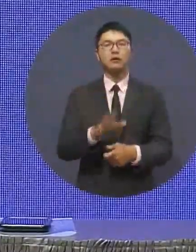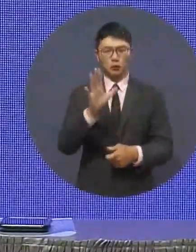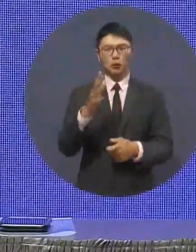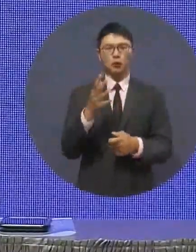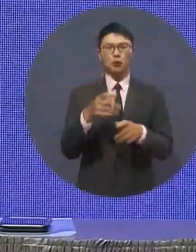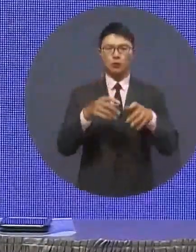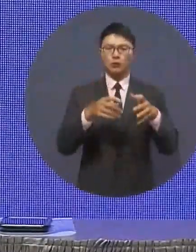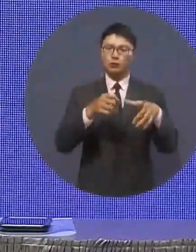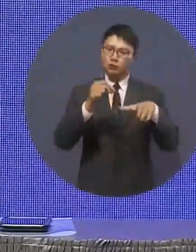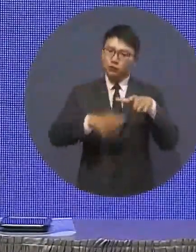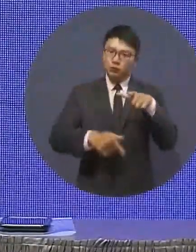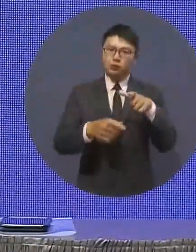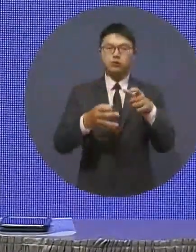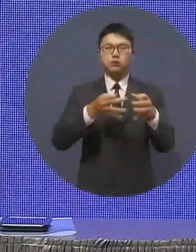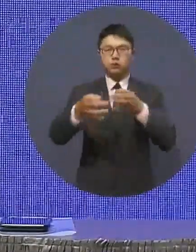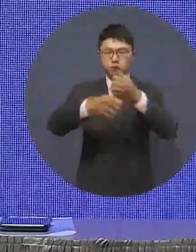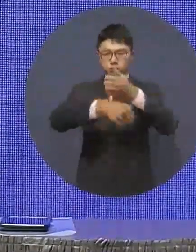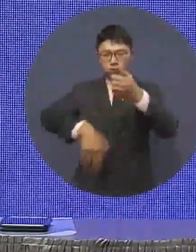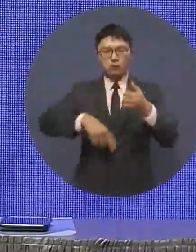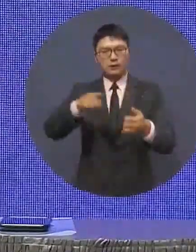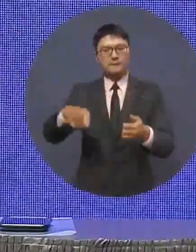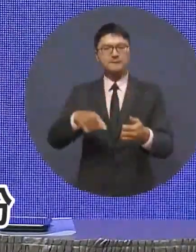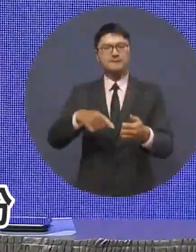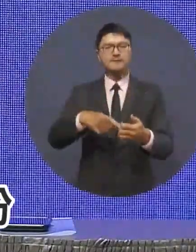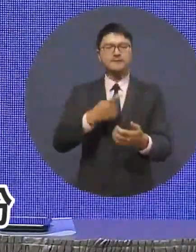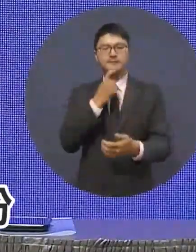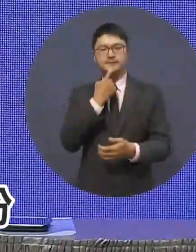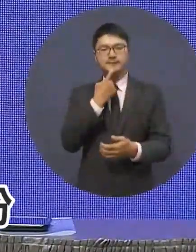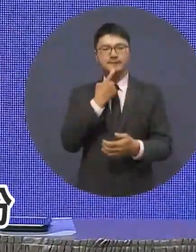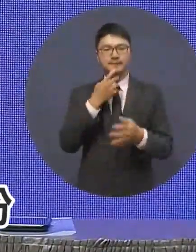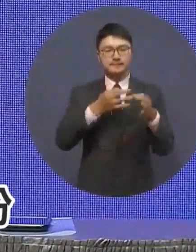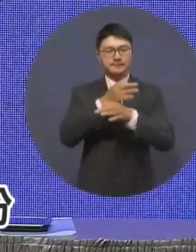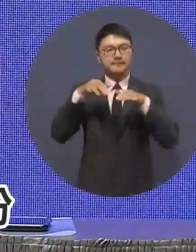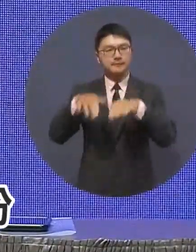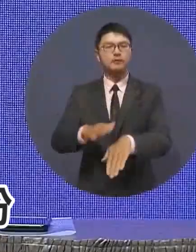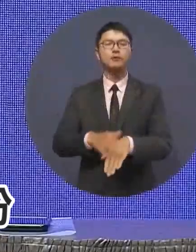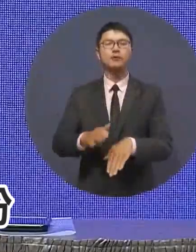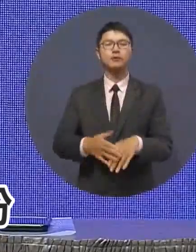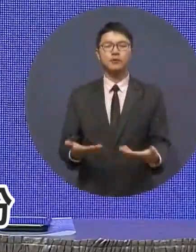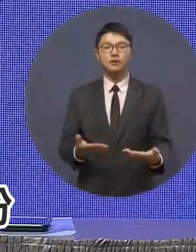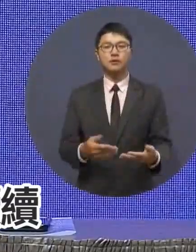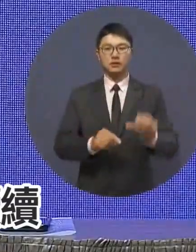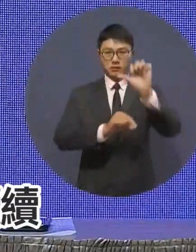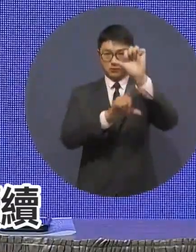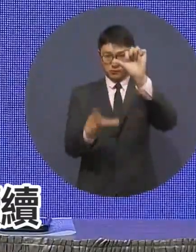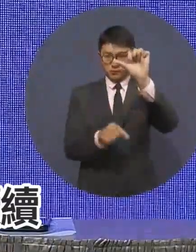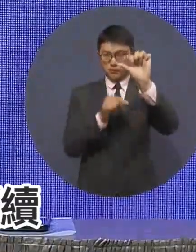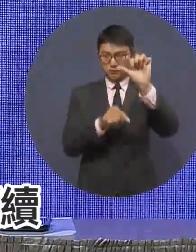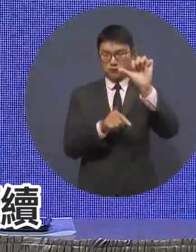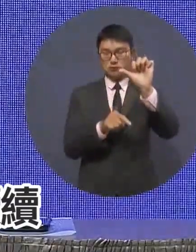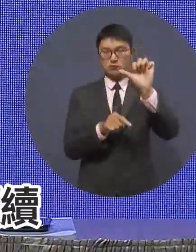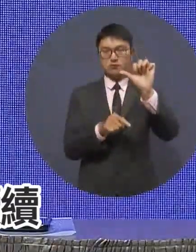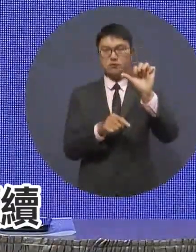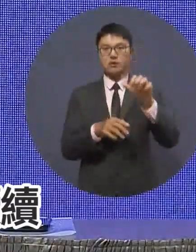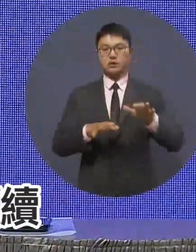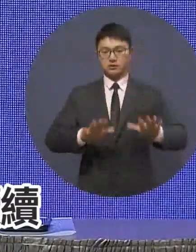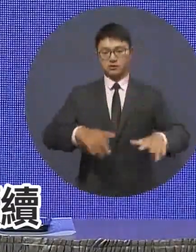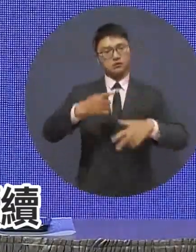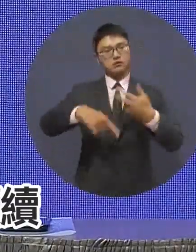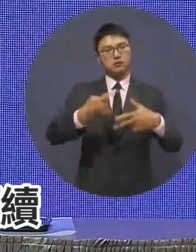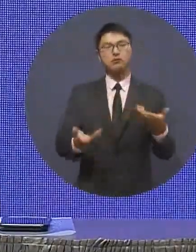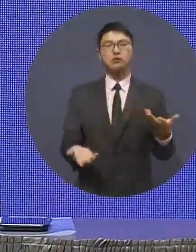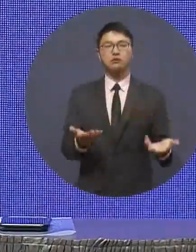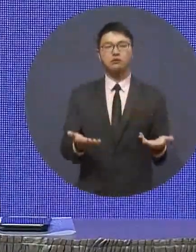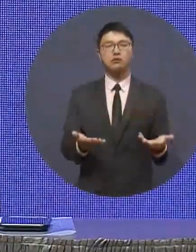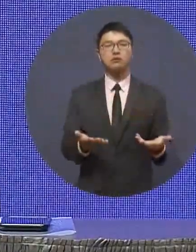助，会有这样子的一些问题，潜在的问题在。那首先第一个事情是5月份，好，就是这一个礼拜大概陆陆